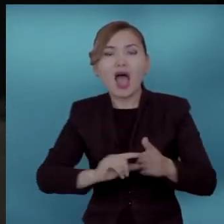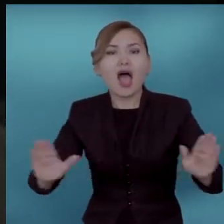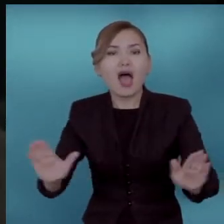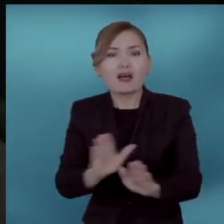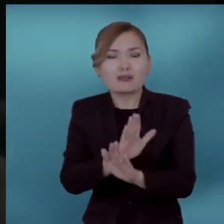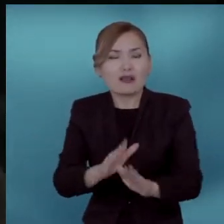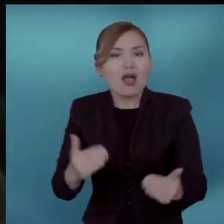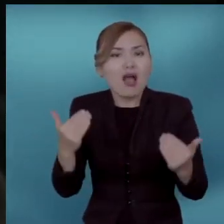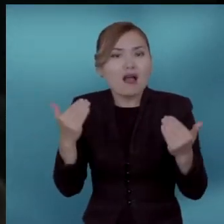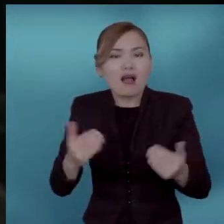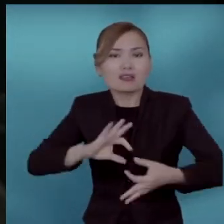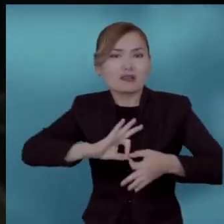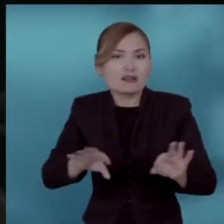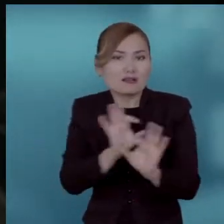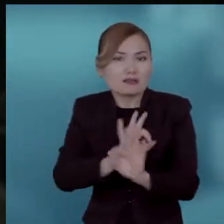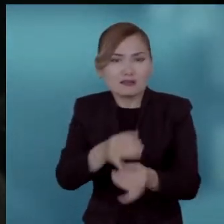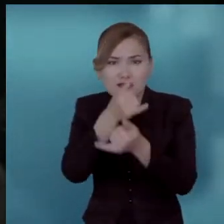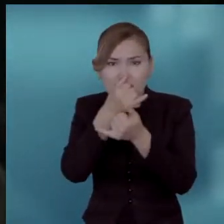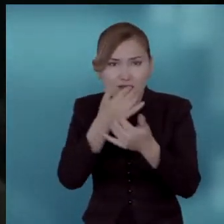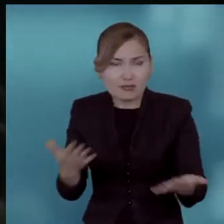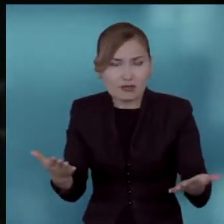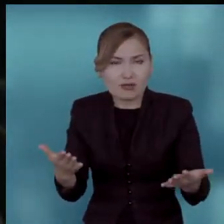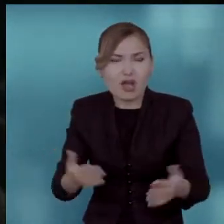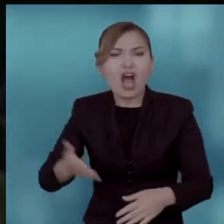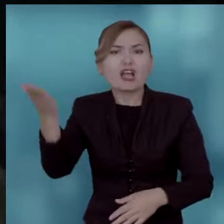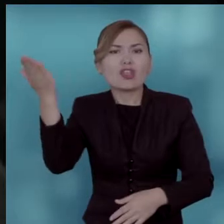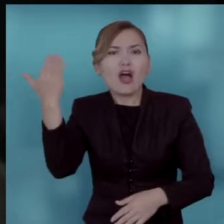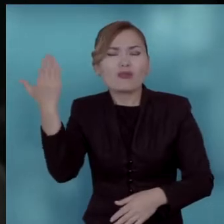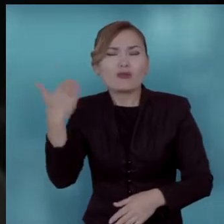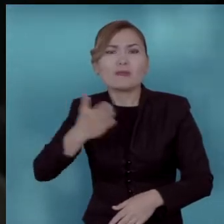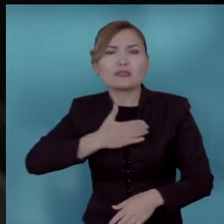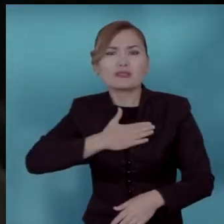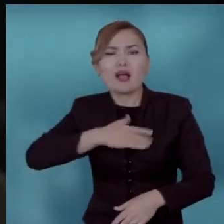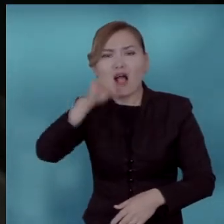деп түсінуге болатынын білмейтінін мен білмеймін. Кезінде біздің мынау